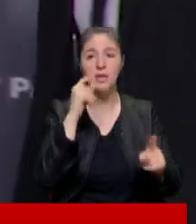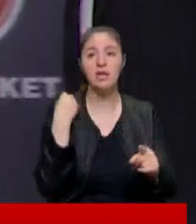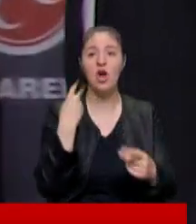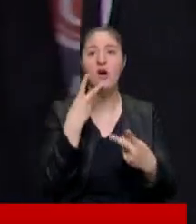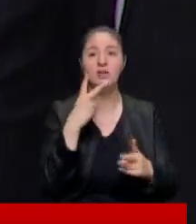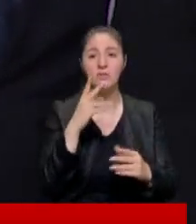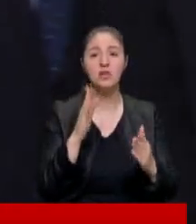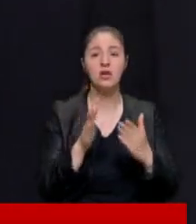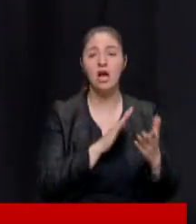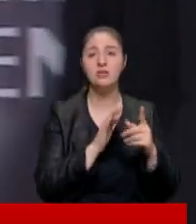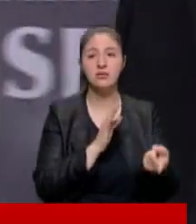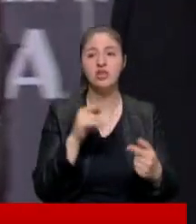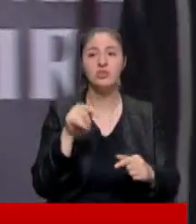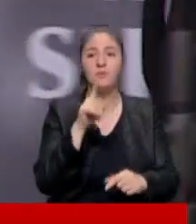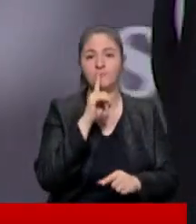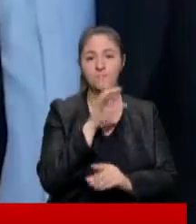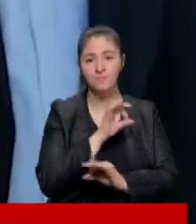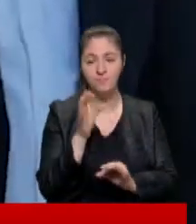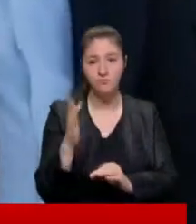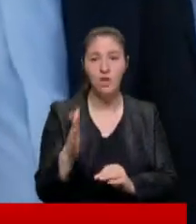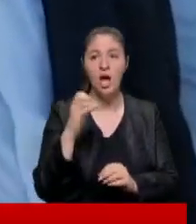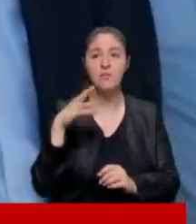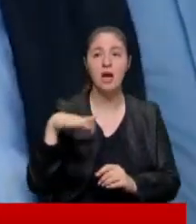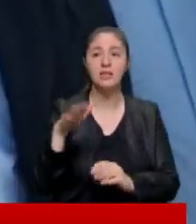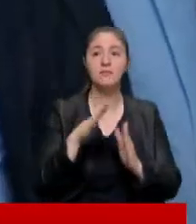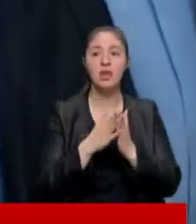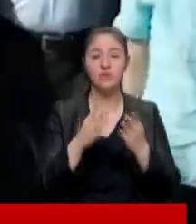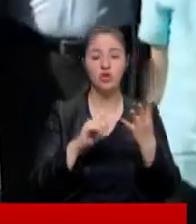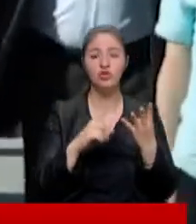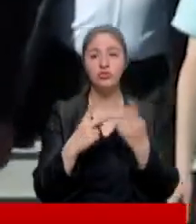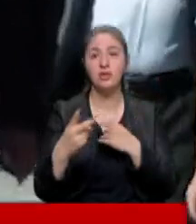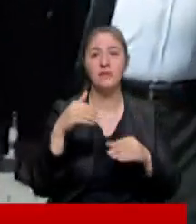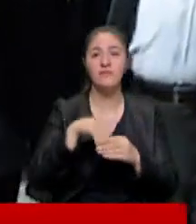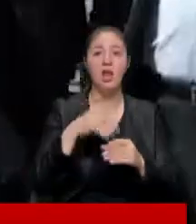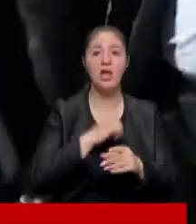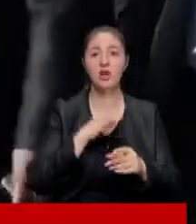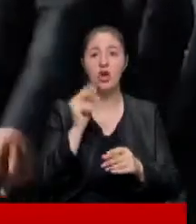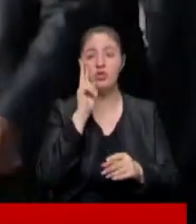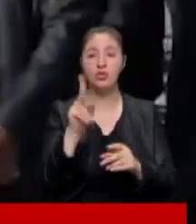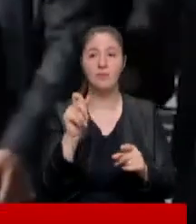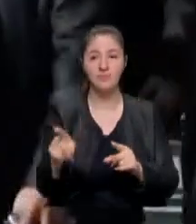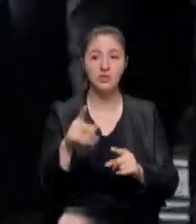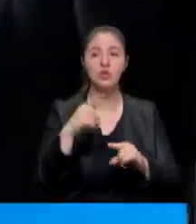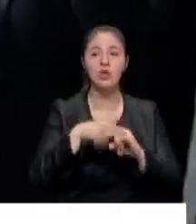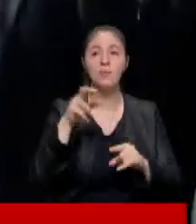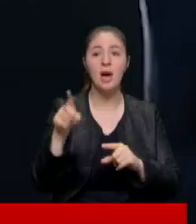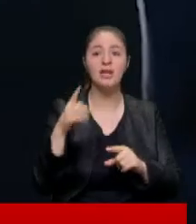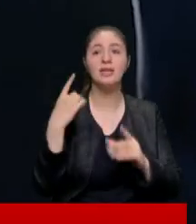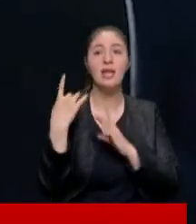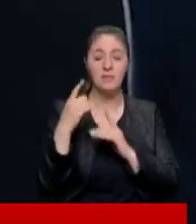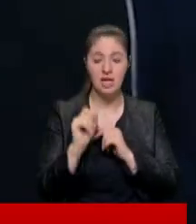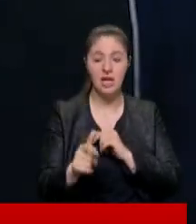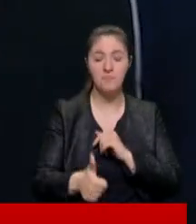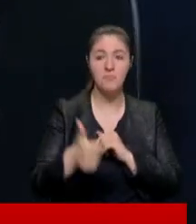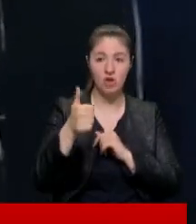yeni açıklamaları karşısında şimdilik sessiz. AK Parti'nin Mersin 4. sıradan milletvekili adayı gösterdiği Hüdapar Diyarbakır İl